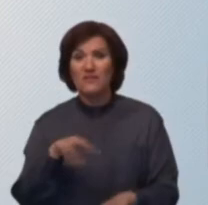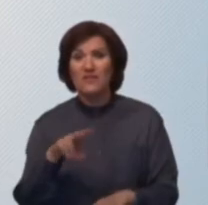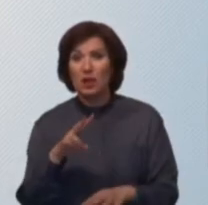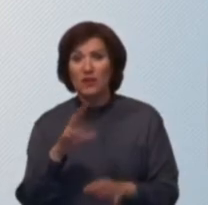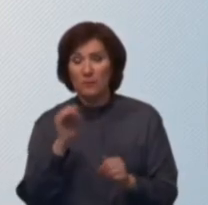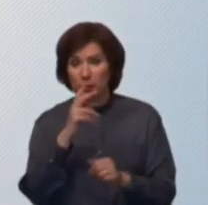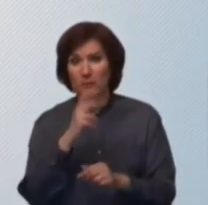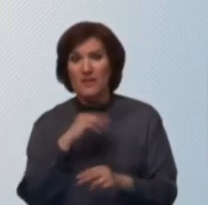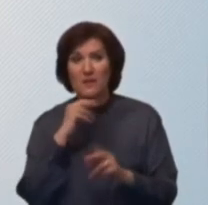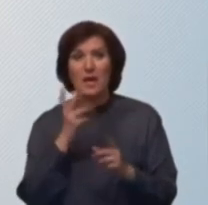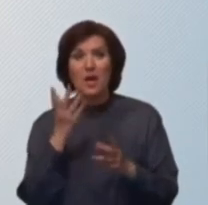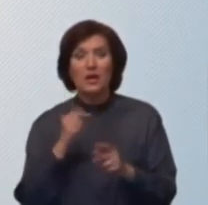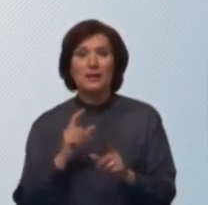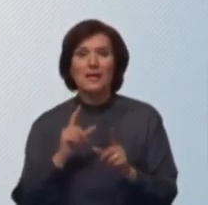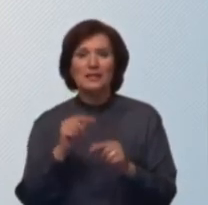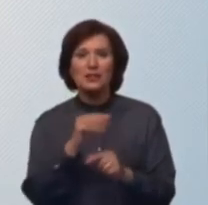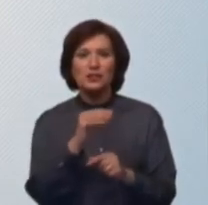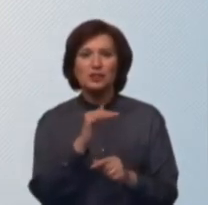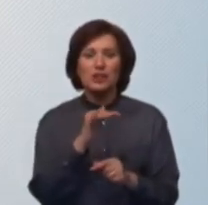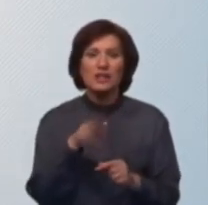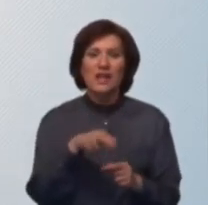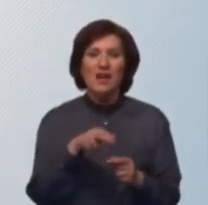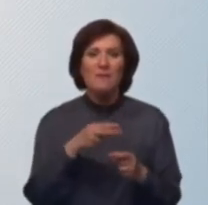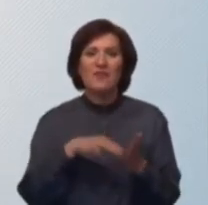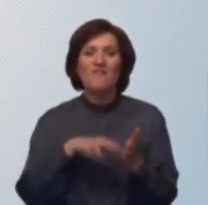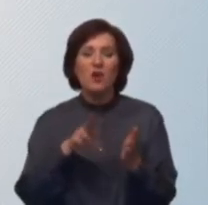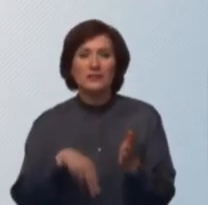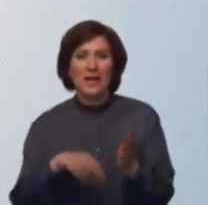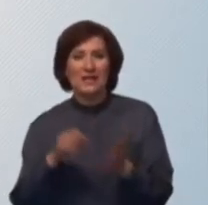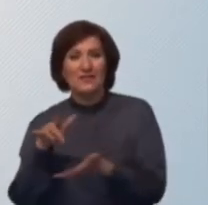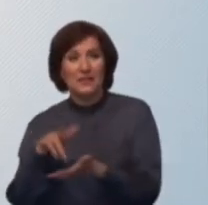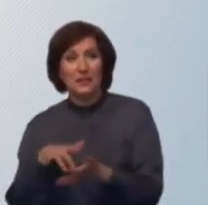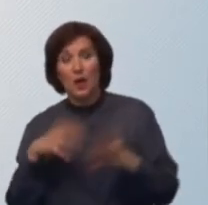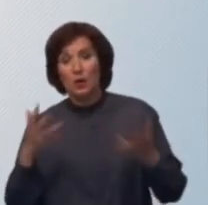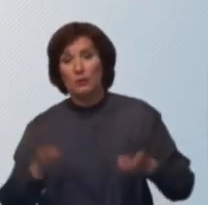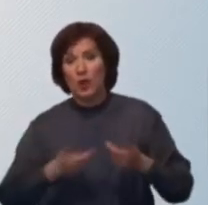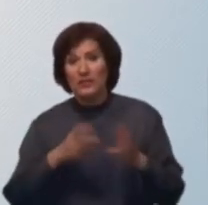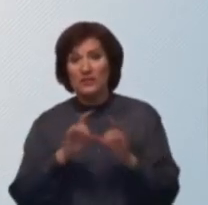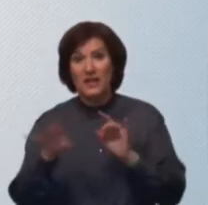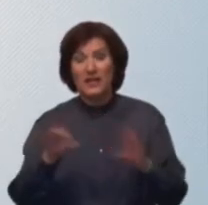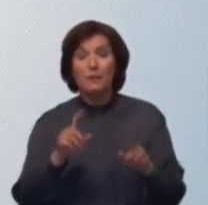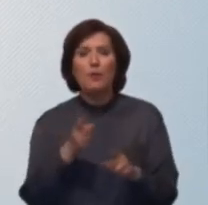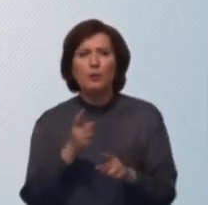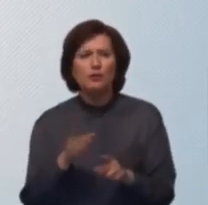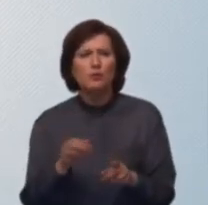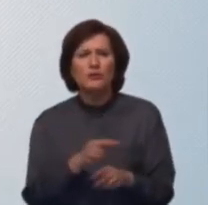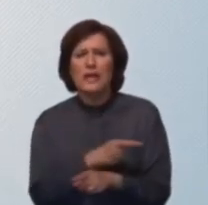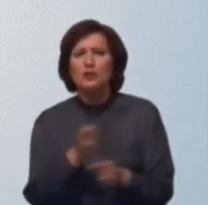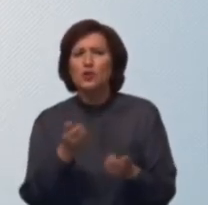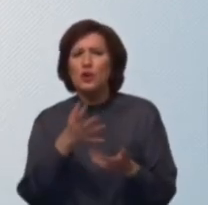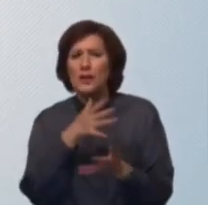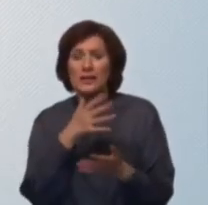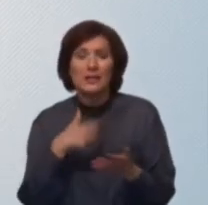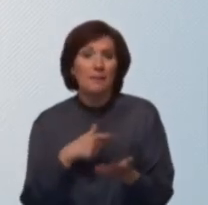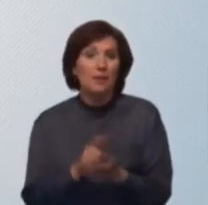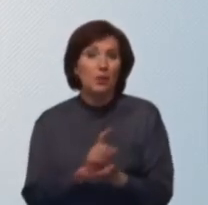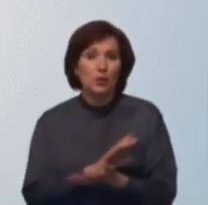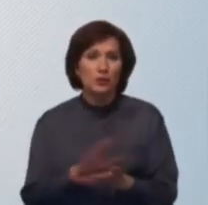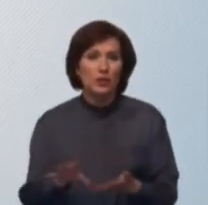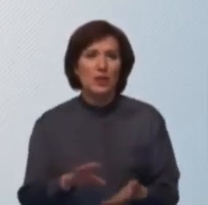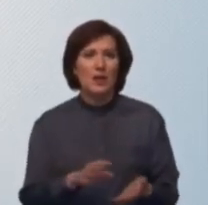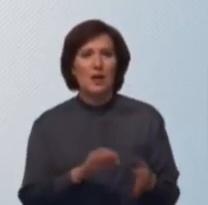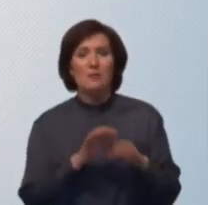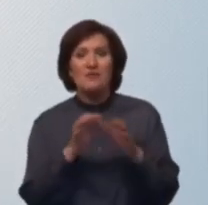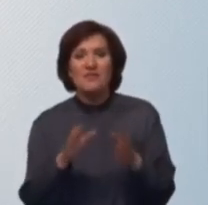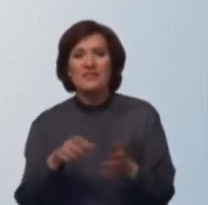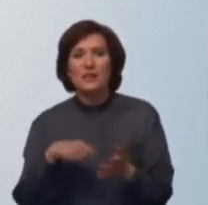может обратить внимание, когда ты едешь из ЖД вокзала в центр, огромное количество рекламы. У меня вопрос, почему за столько лет нам не удается привести